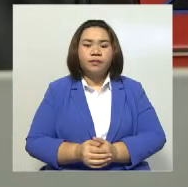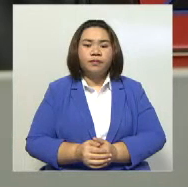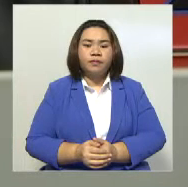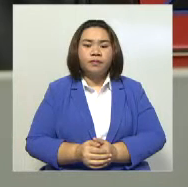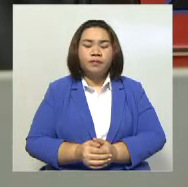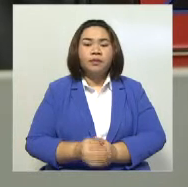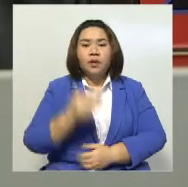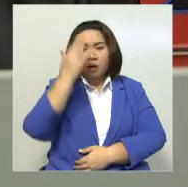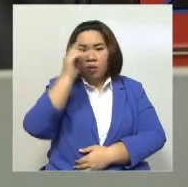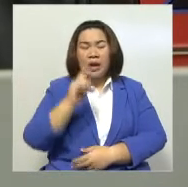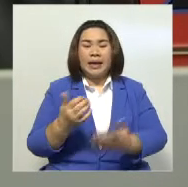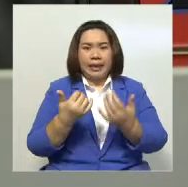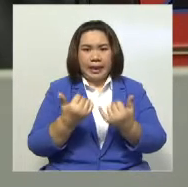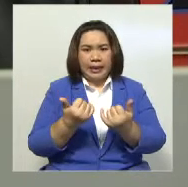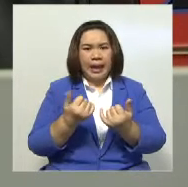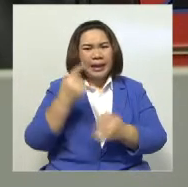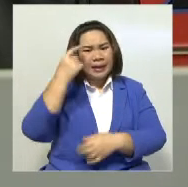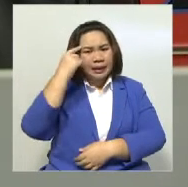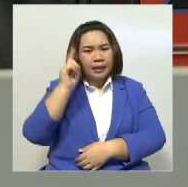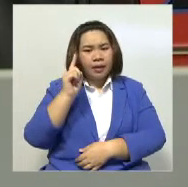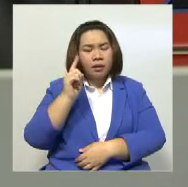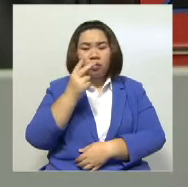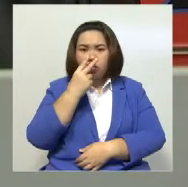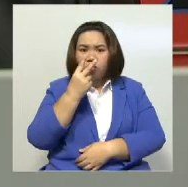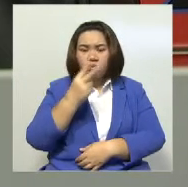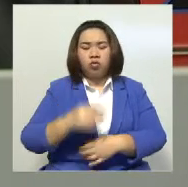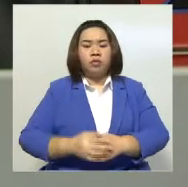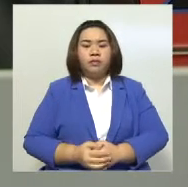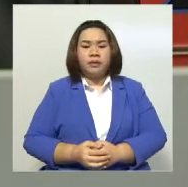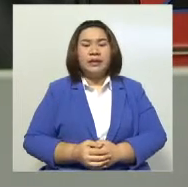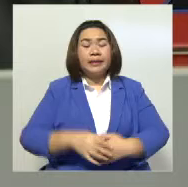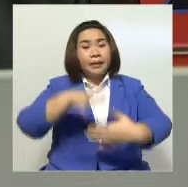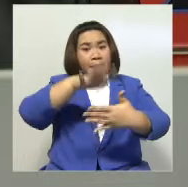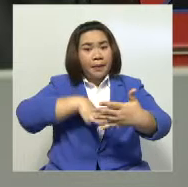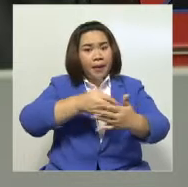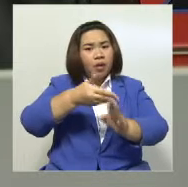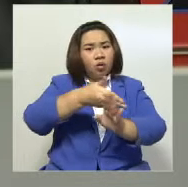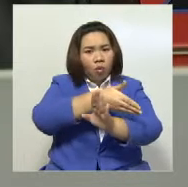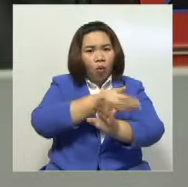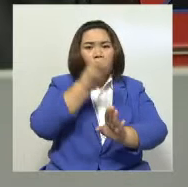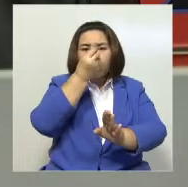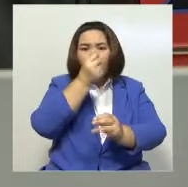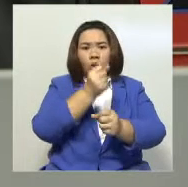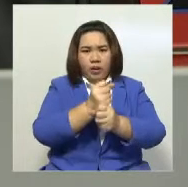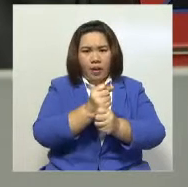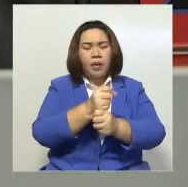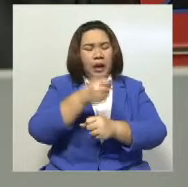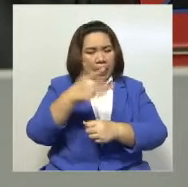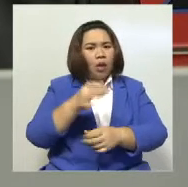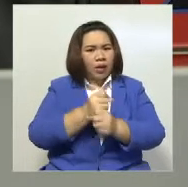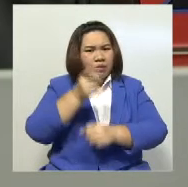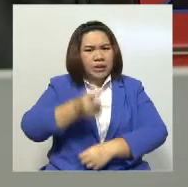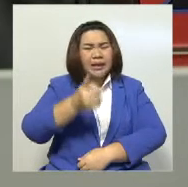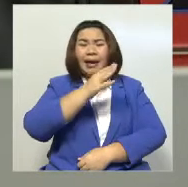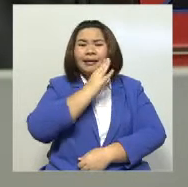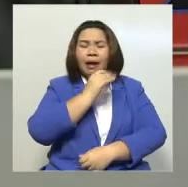หละนะเพราะฉะนั้นอันนี้คือการซึ่งมาโดนก็ต้องยอมรับตรงนี้แต่เขาเมื่อวางแผนแล้วทำแล้วทดลองแล้วมันจะต้องได้ผลจริงไม่งั้นประชาช